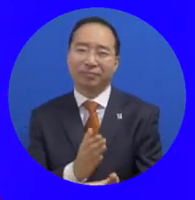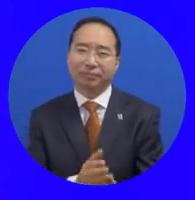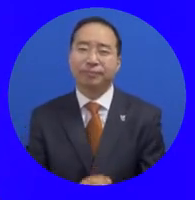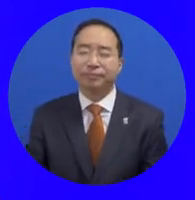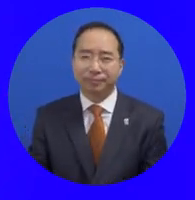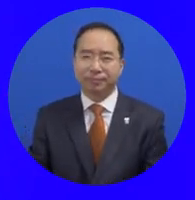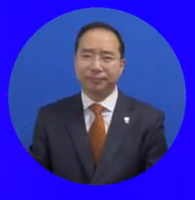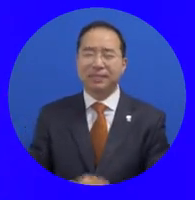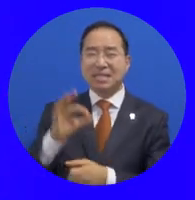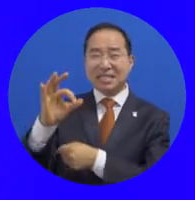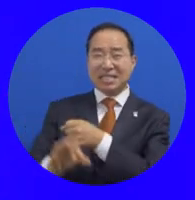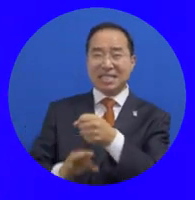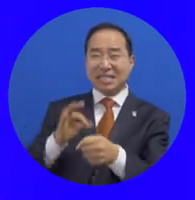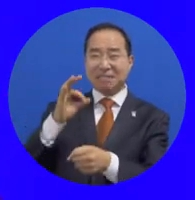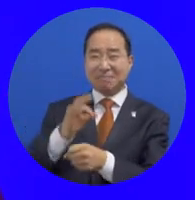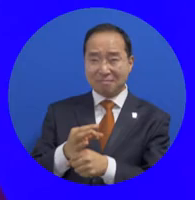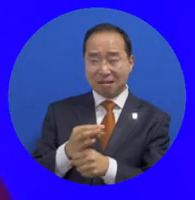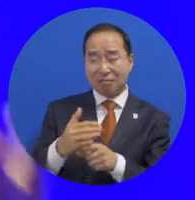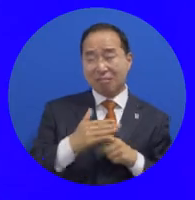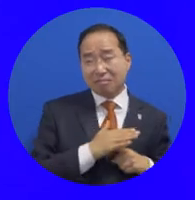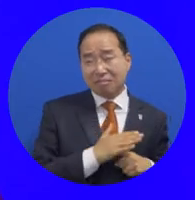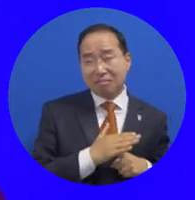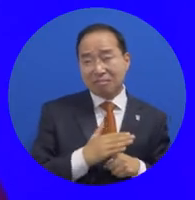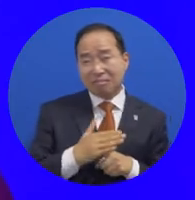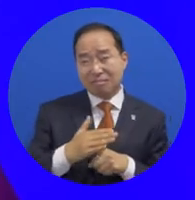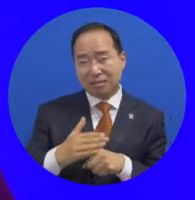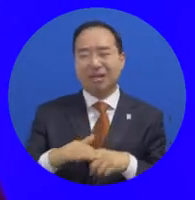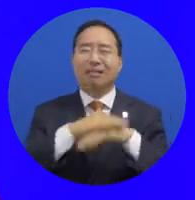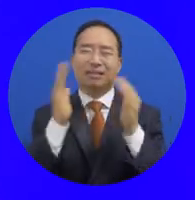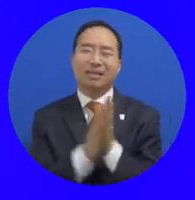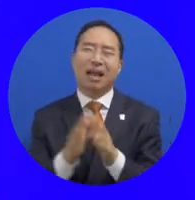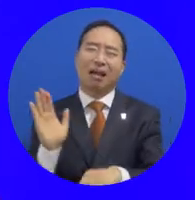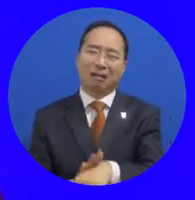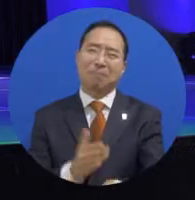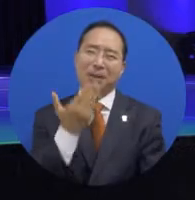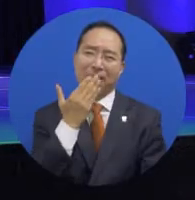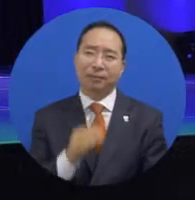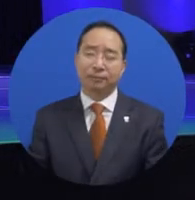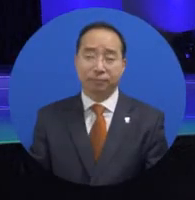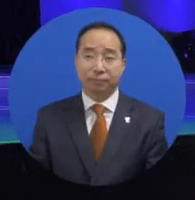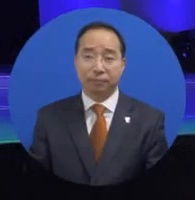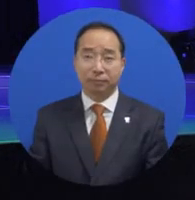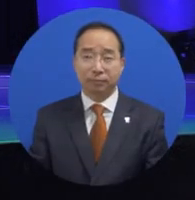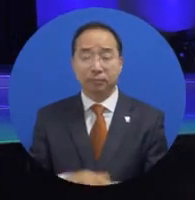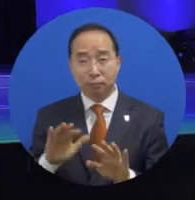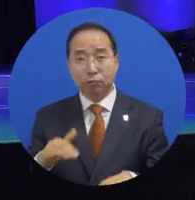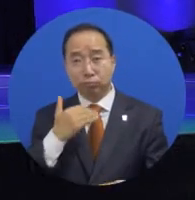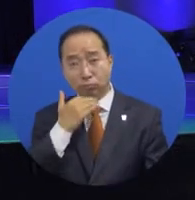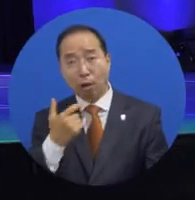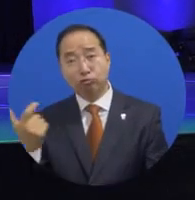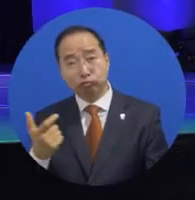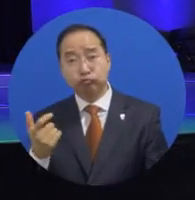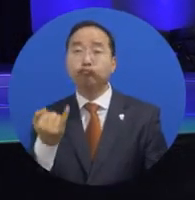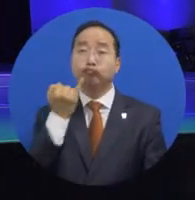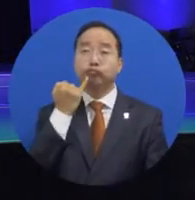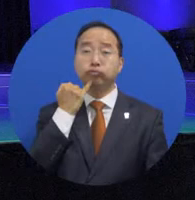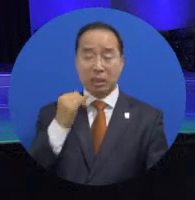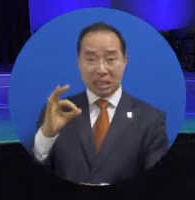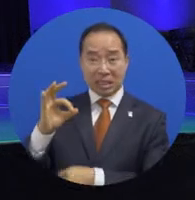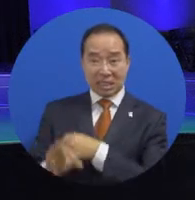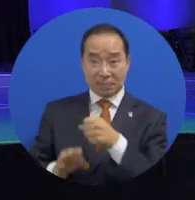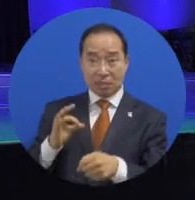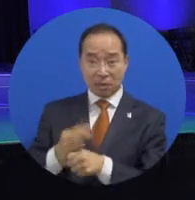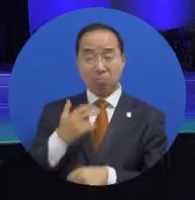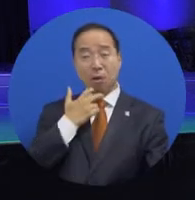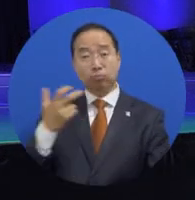마세요. 10년 하면 뭐든지 잘하게 되거든요. 여러분들이 지금 60이면 어떻습니까? 10년